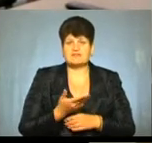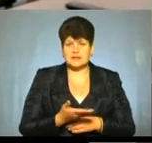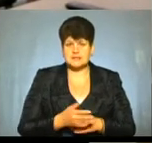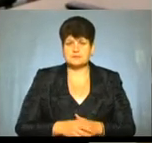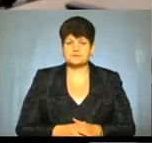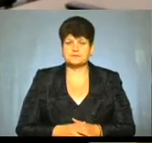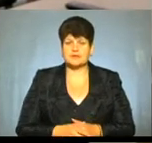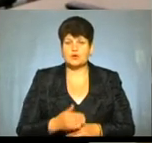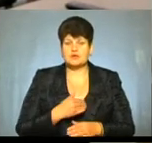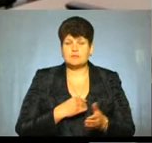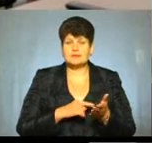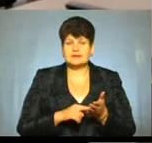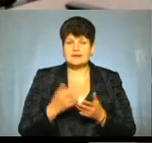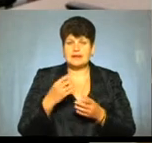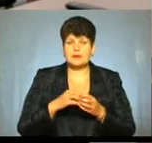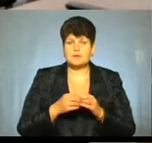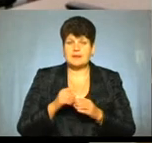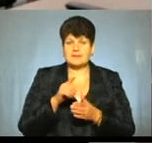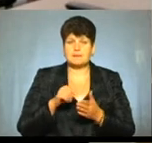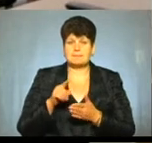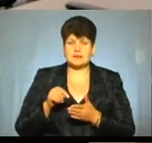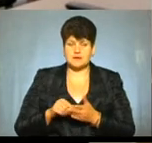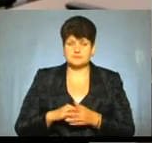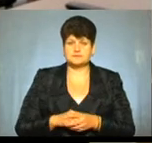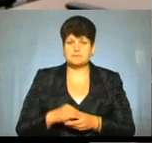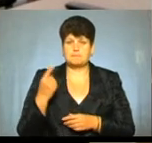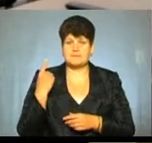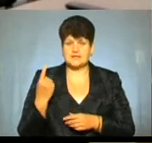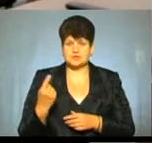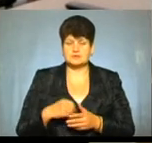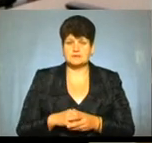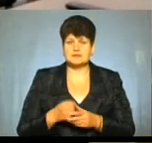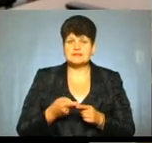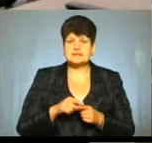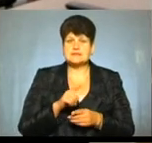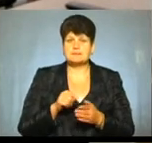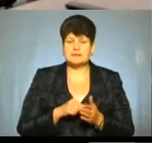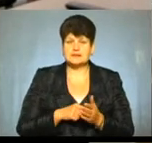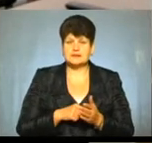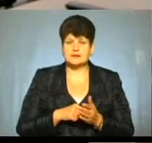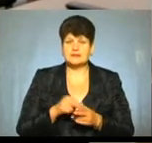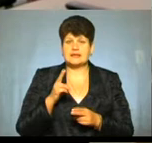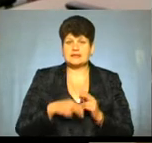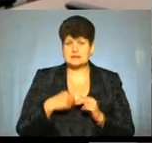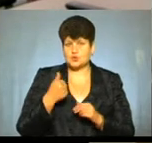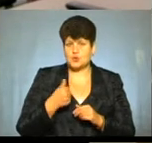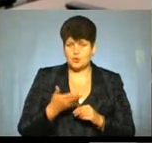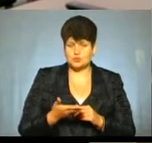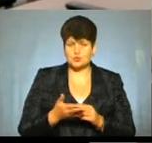з'явилася. Проте хотів би зазначити кілька проблемних питань. Перше – це питання кінця